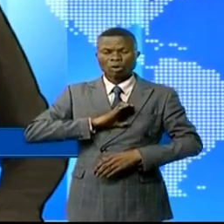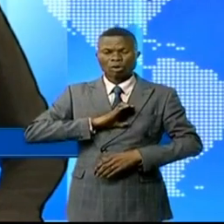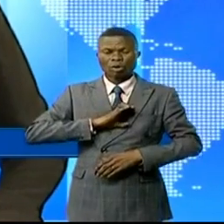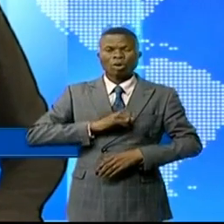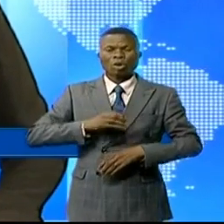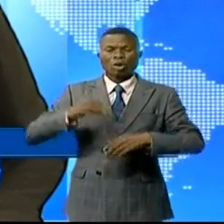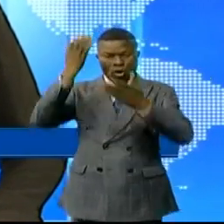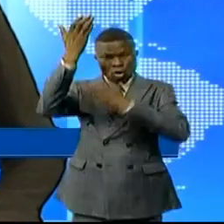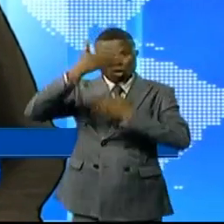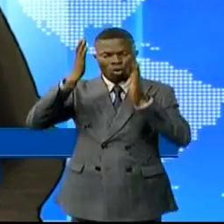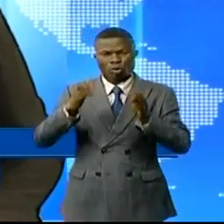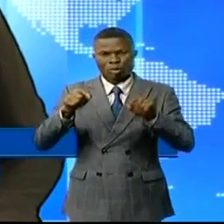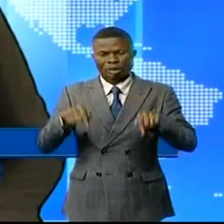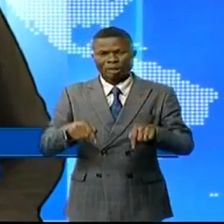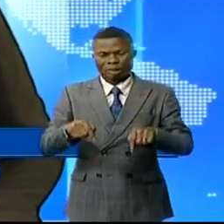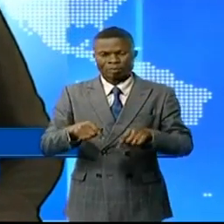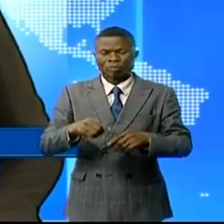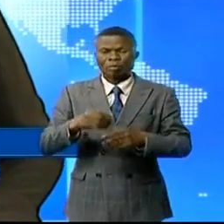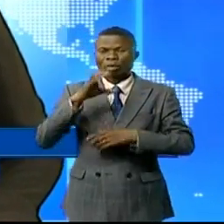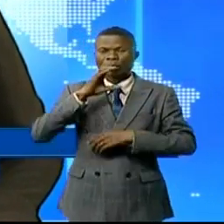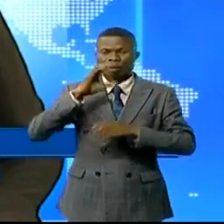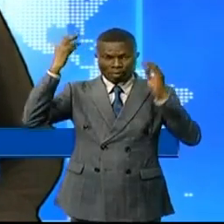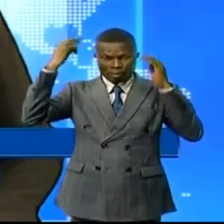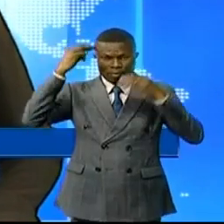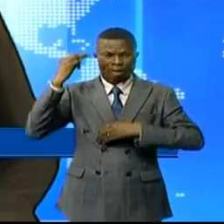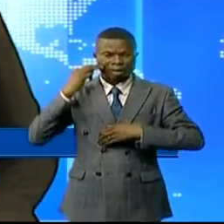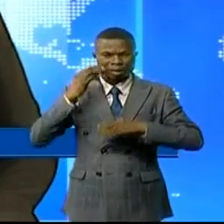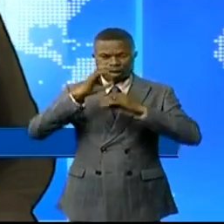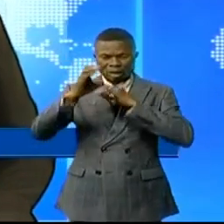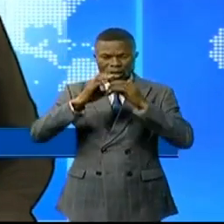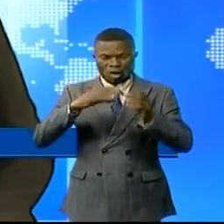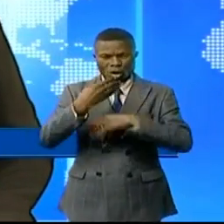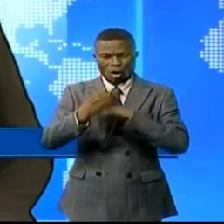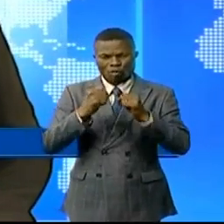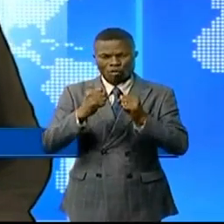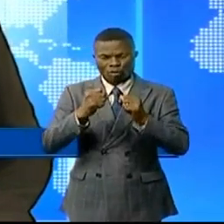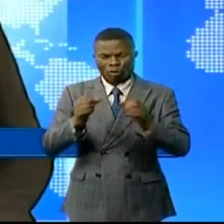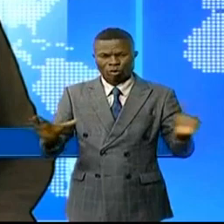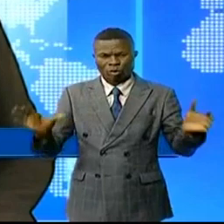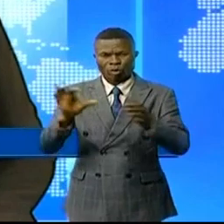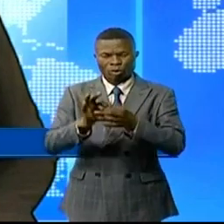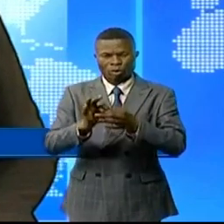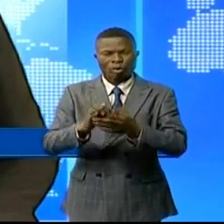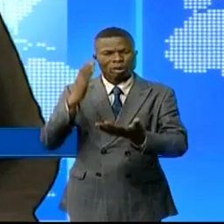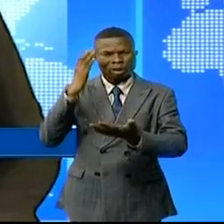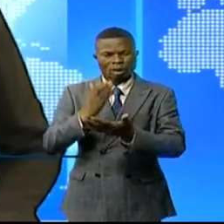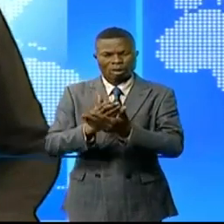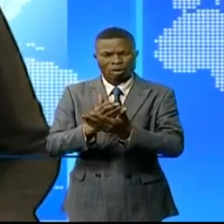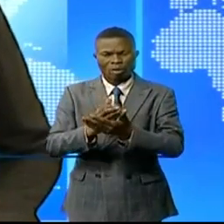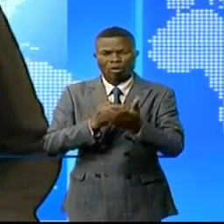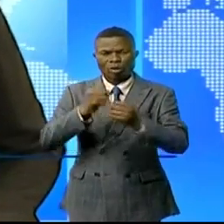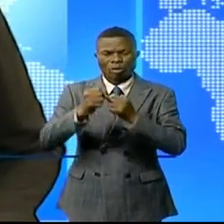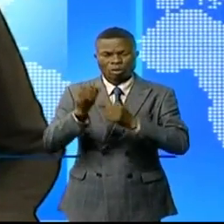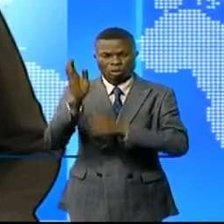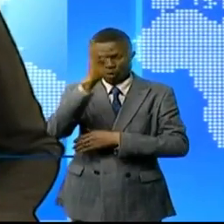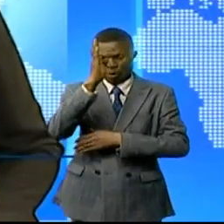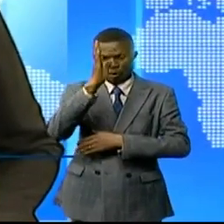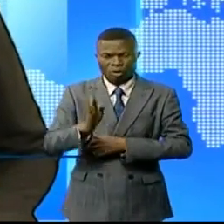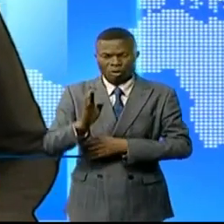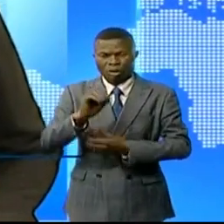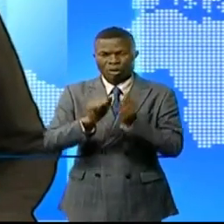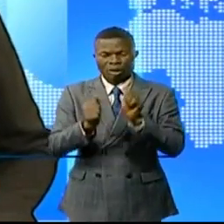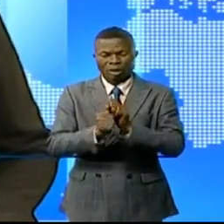sol congolais. Pour Patrick Muyaya, l'objectif est de nuire aux efforts collectifs mis en place pour la lutte contre le terrorisme et le